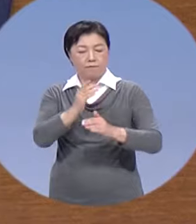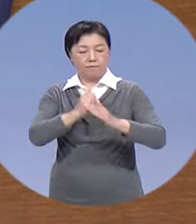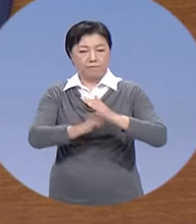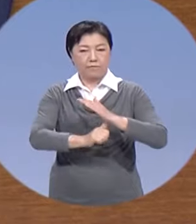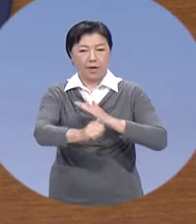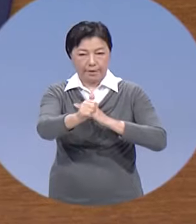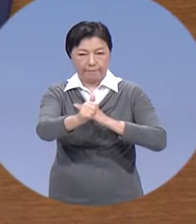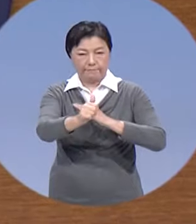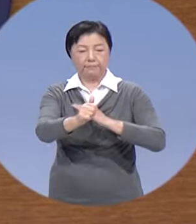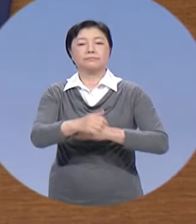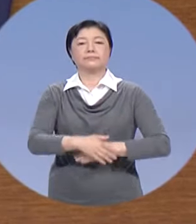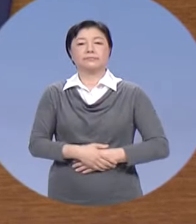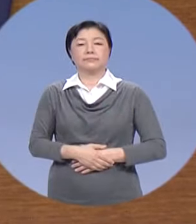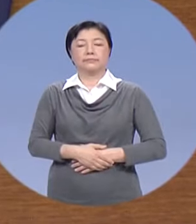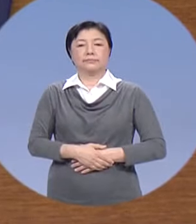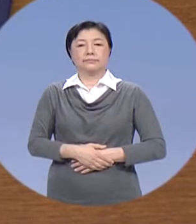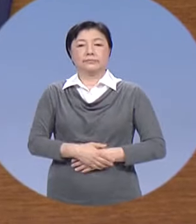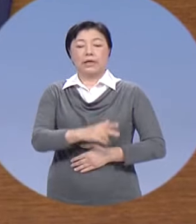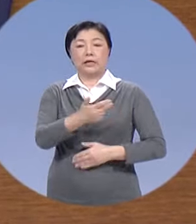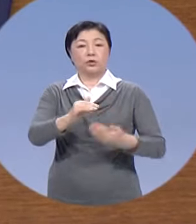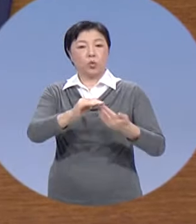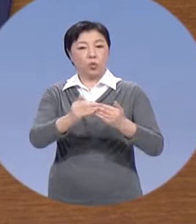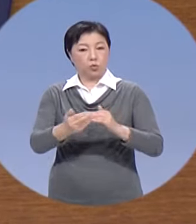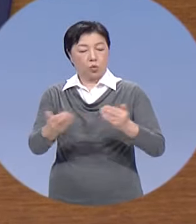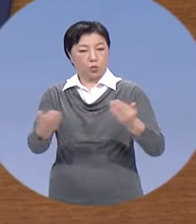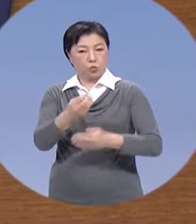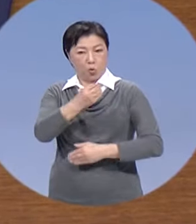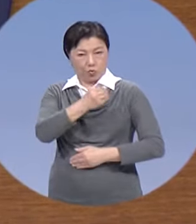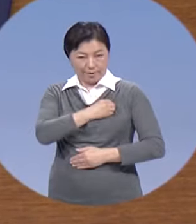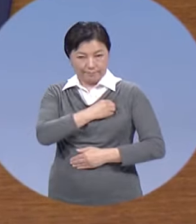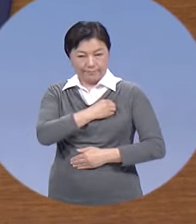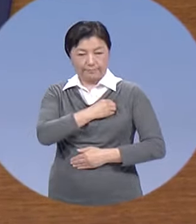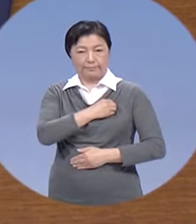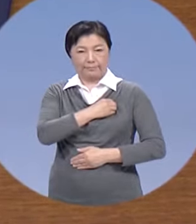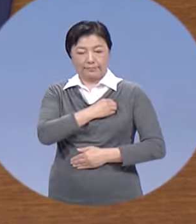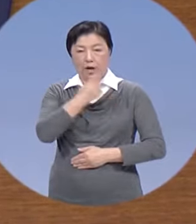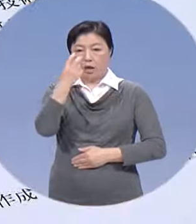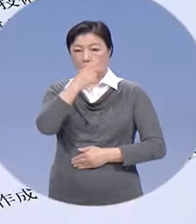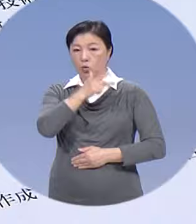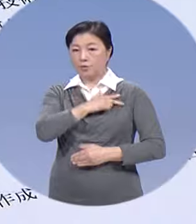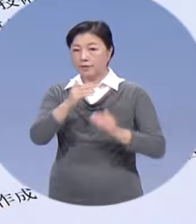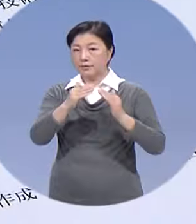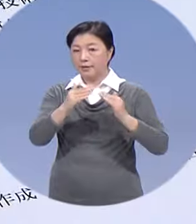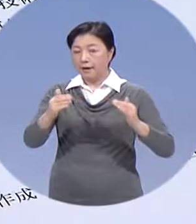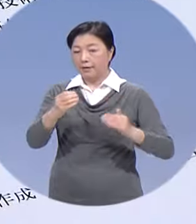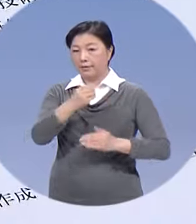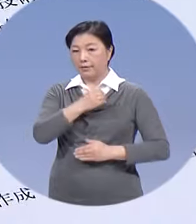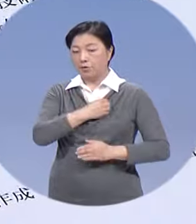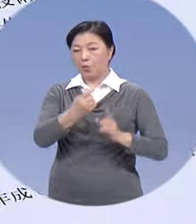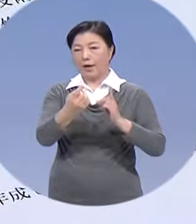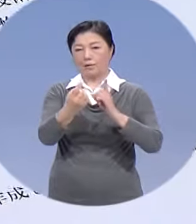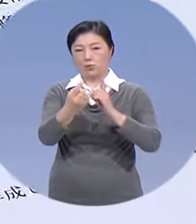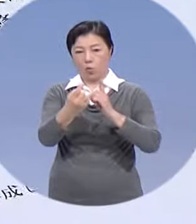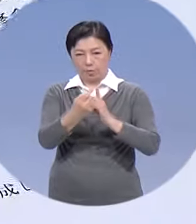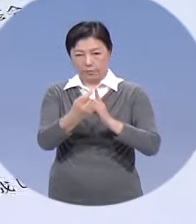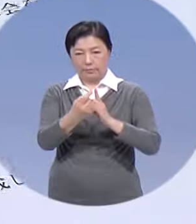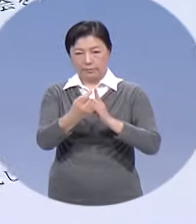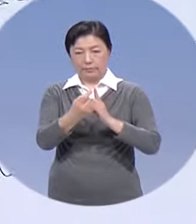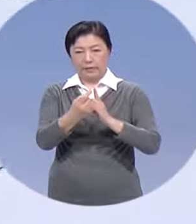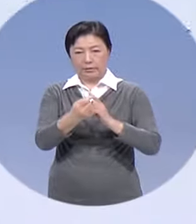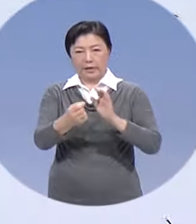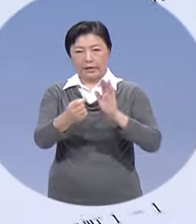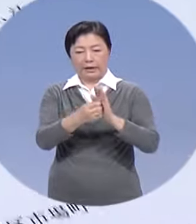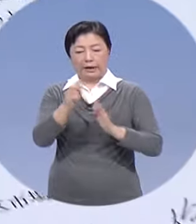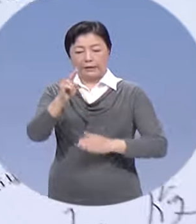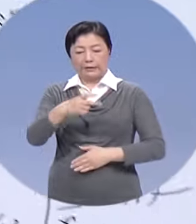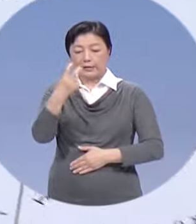や、県市町村の職員及び土地家屋調査士会の会員を対象に住家被害認